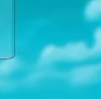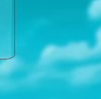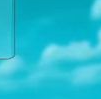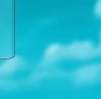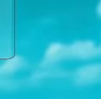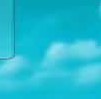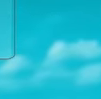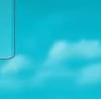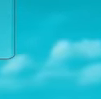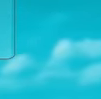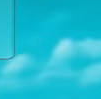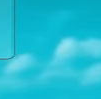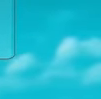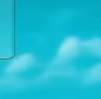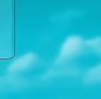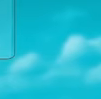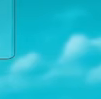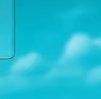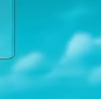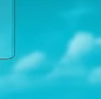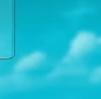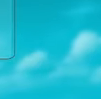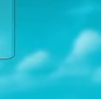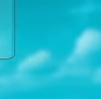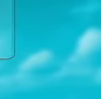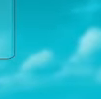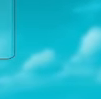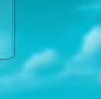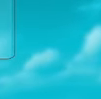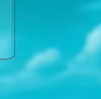В Байконуре днем плюс 17, ночью плюс 4.